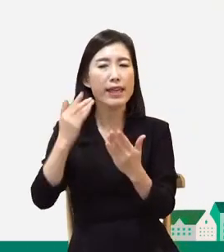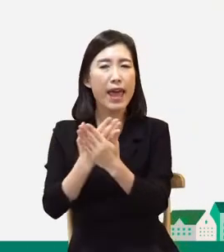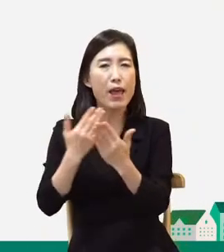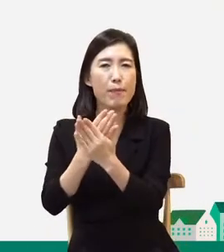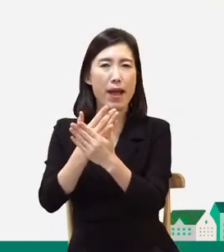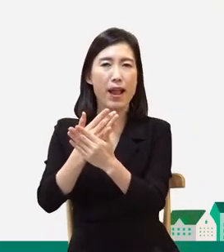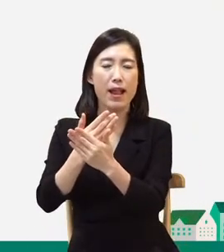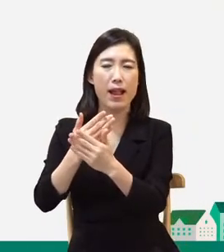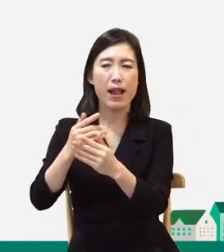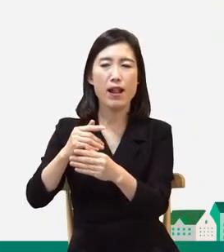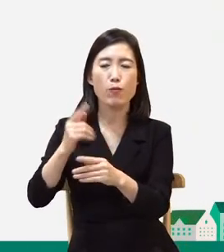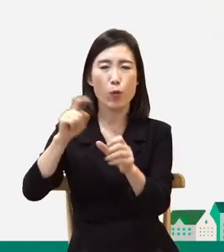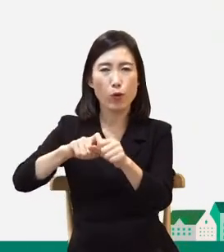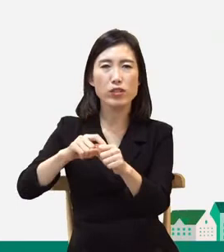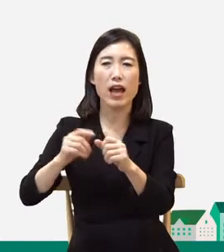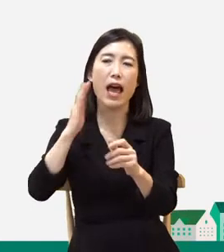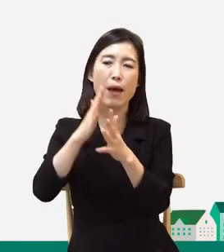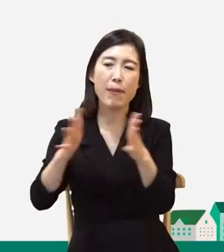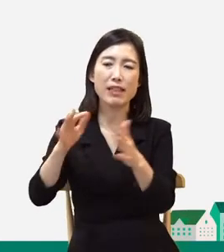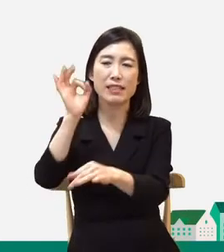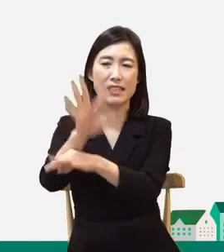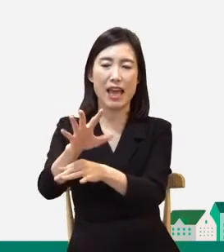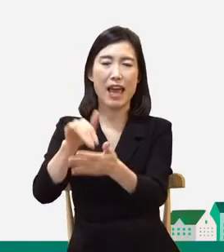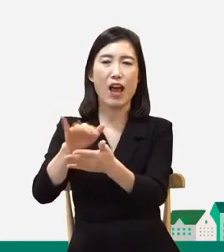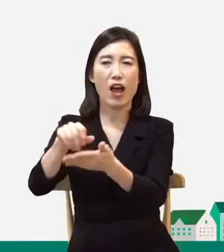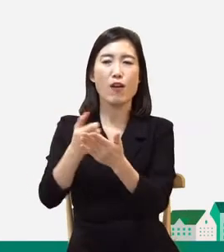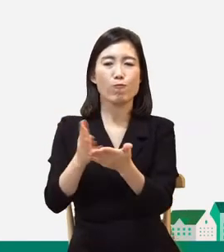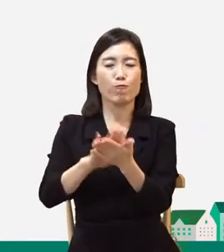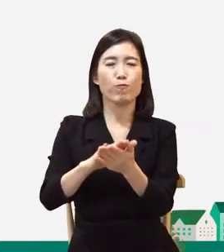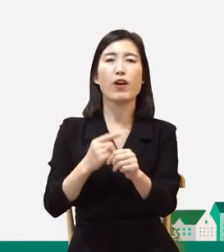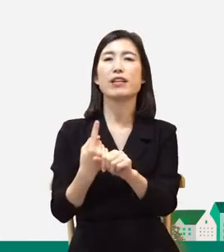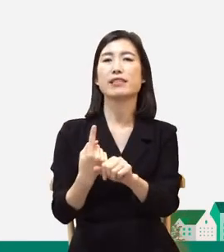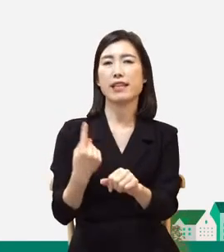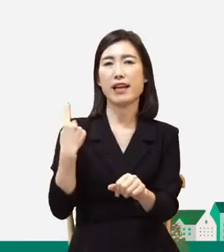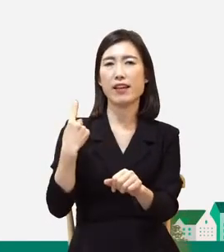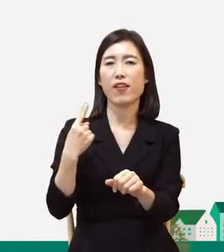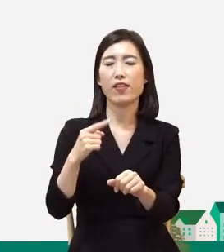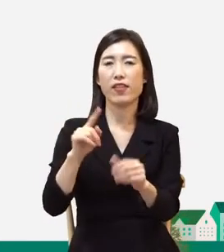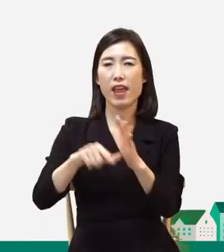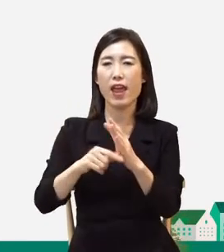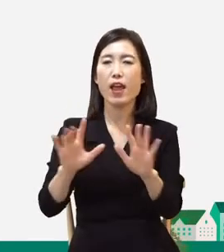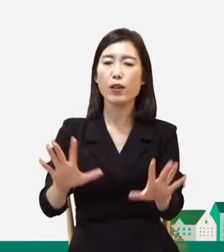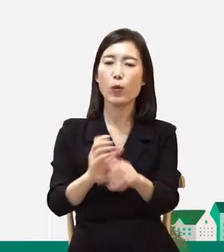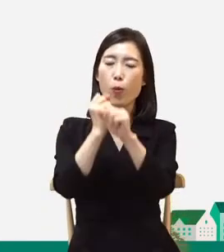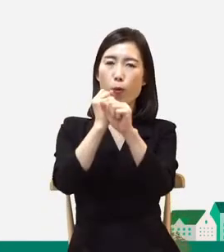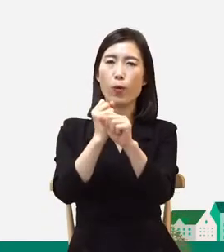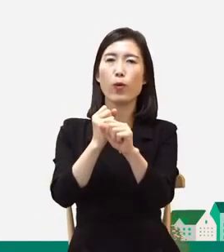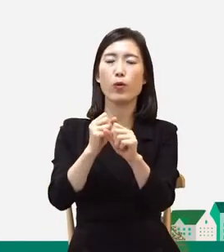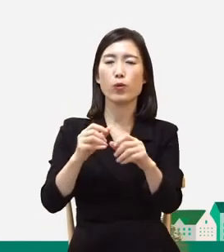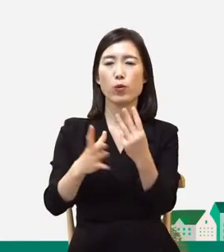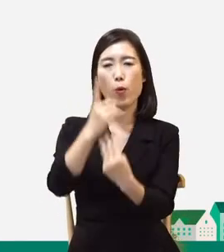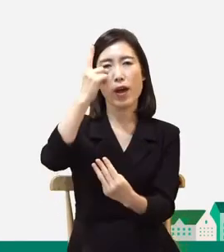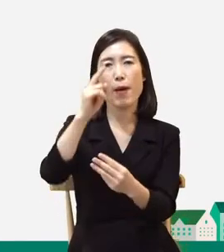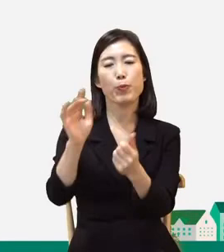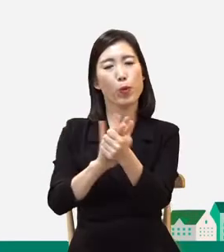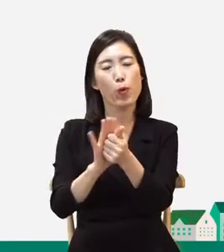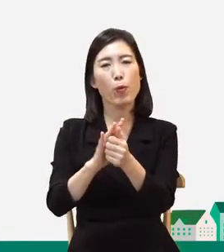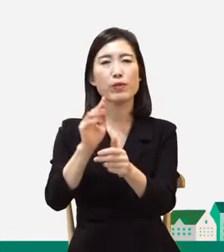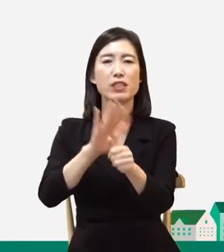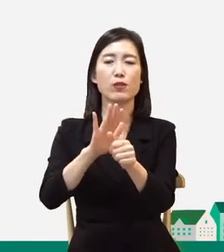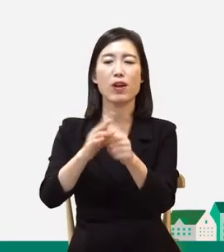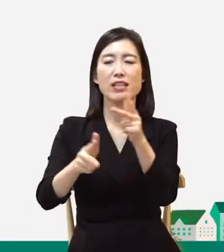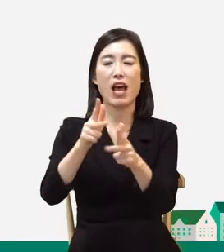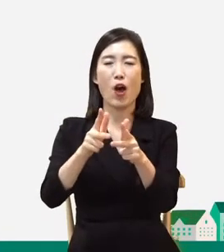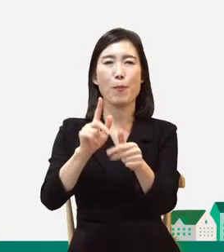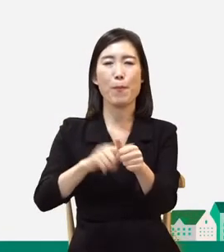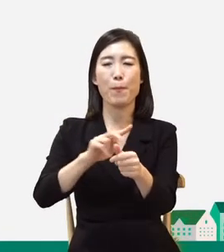개발공사에서 매입임대 아파트로 제공해서 작년도에 지역사회 통합돌봄 사업의 일환으로서 마련되어져